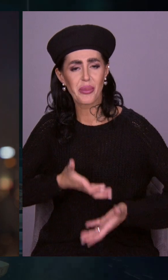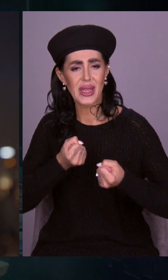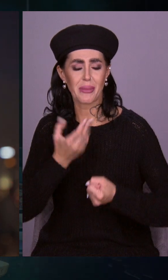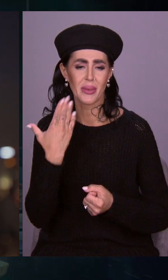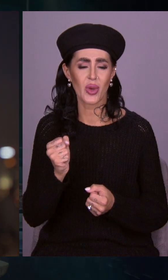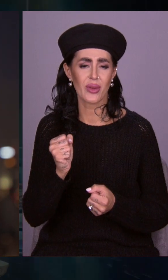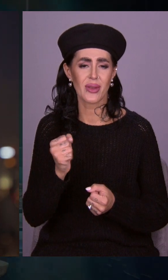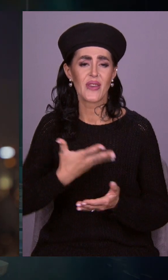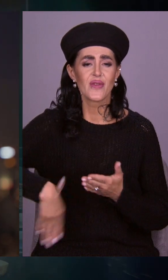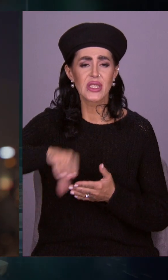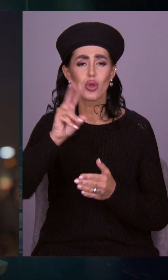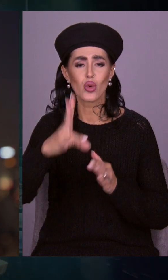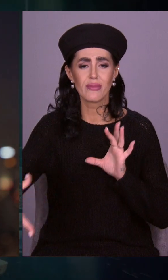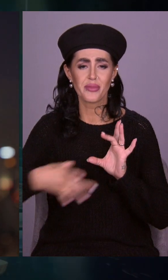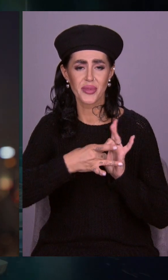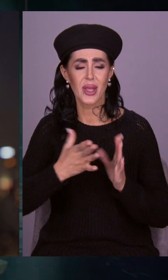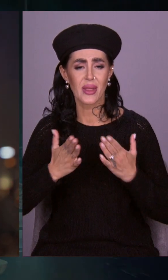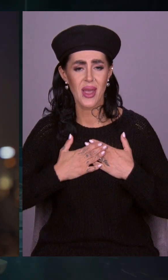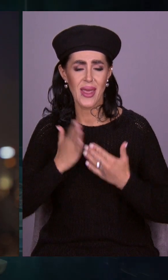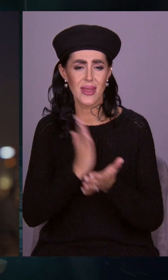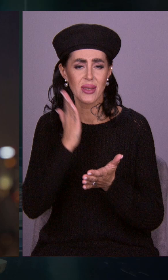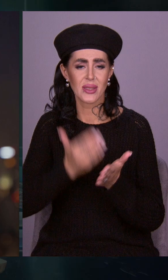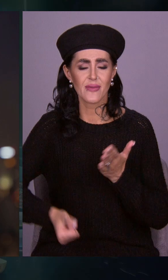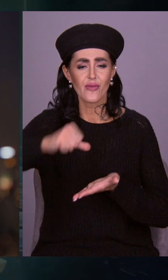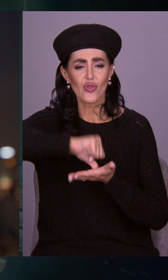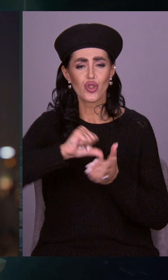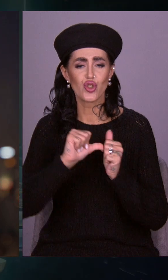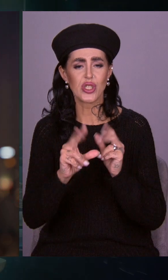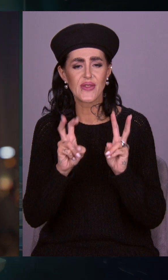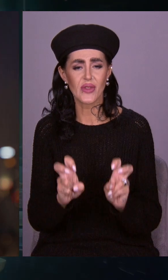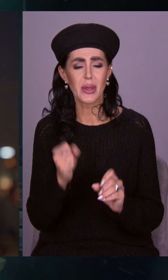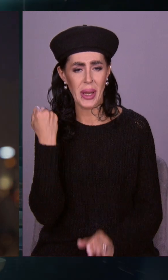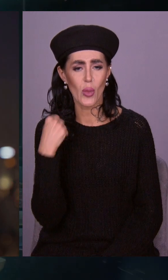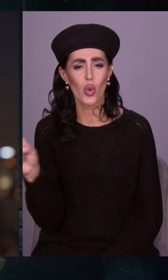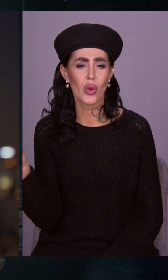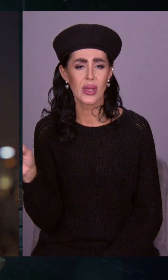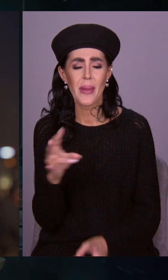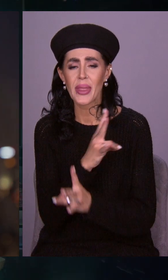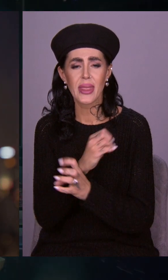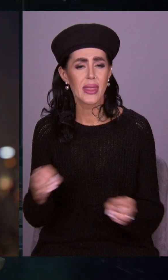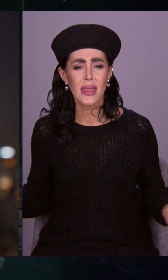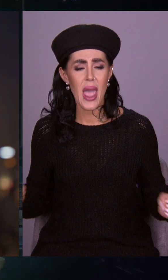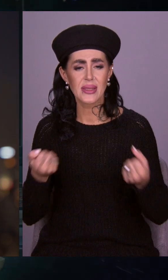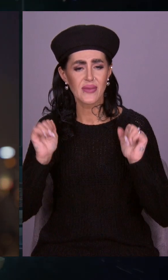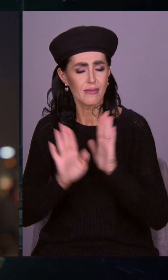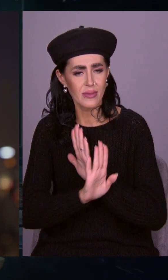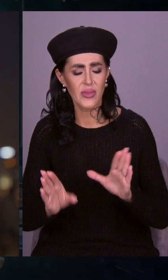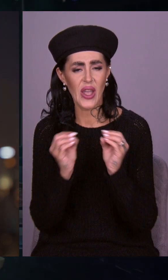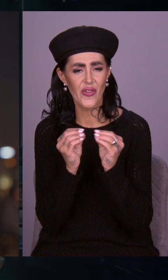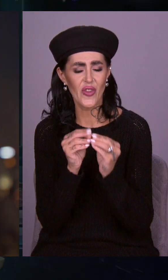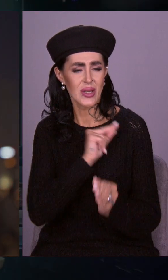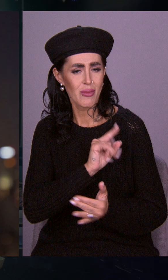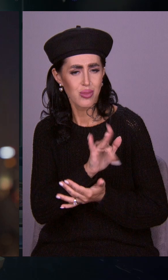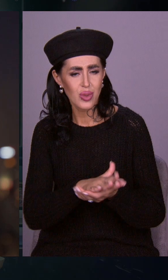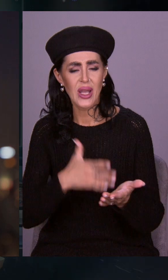хто включається в нашу спільну справу і є частинкою великої перемоги. Не розслабляємося, продовжуємо працювати в унісон, кожен на